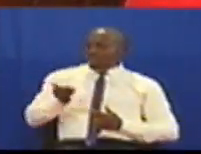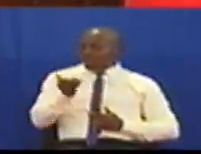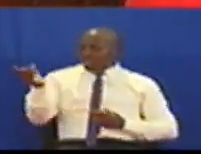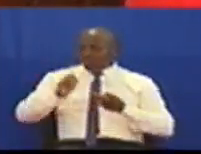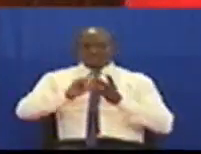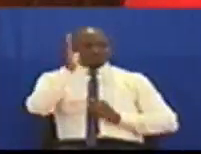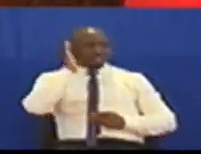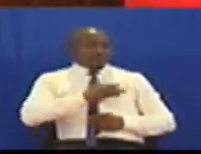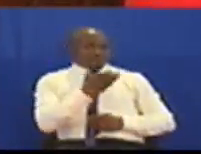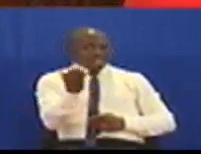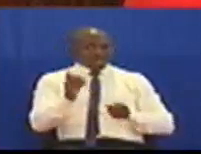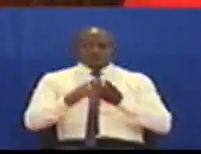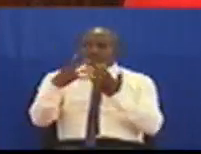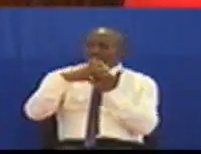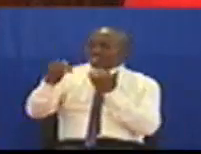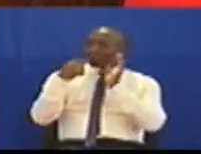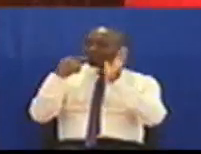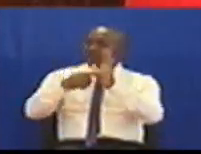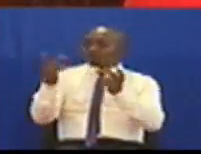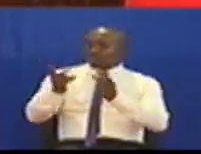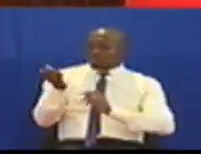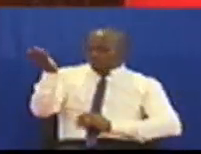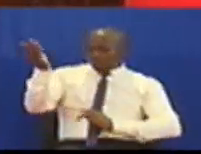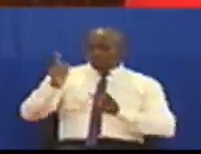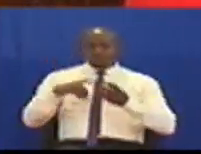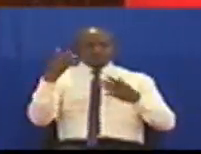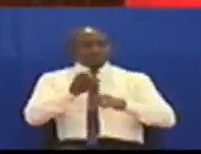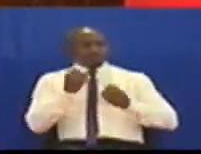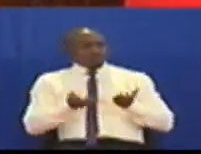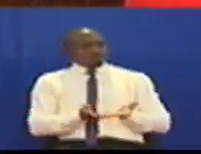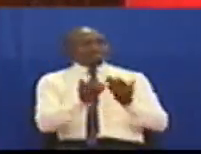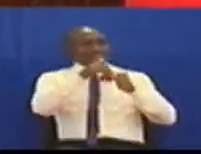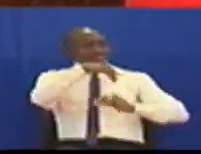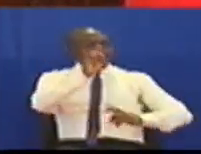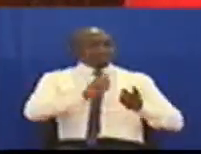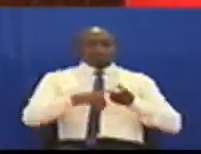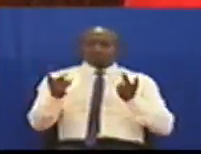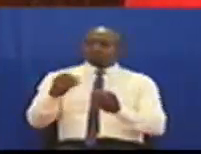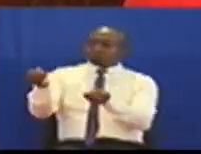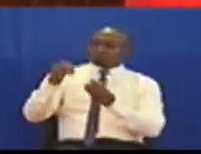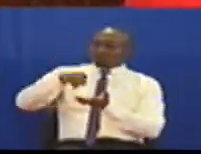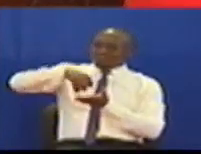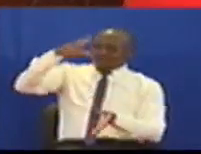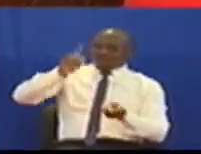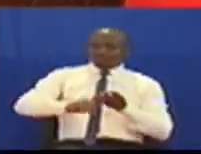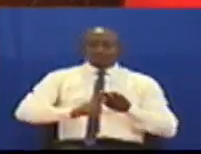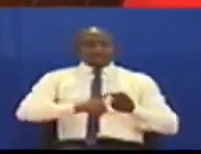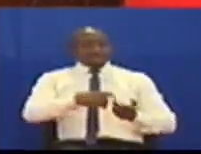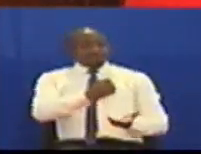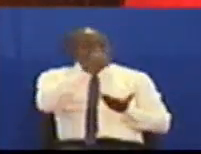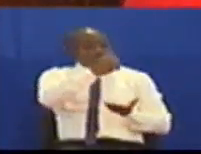wengine wanaiga ule mfano kupata uzalishaji zaidi na hivyo kuleta tija na hii mifuko yetu